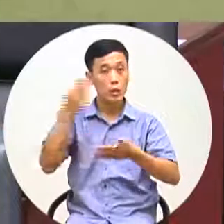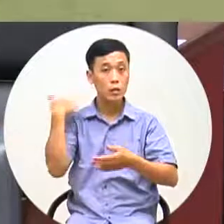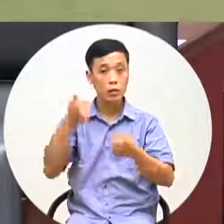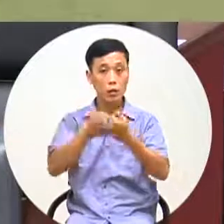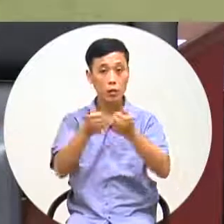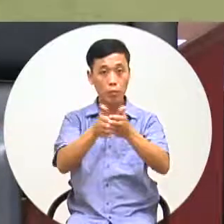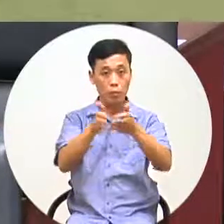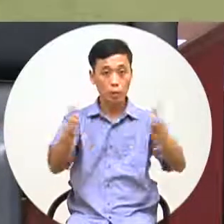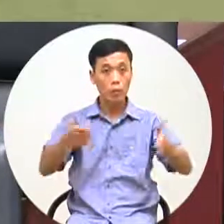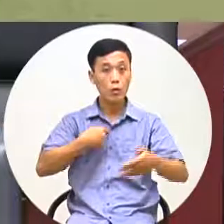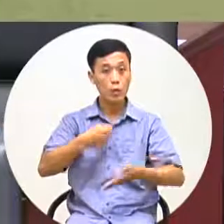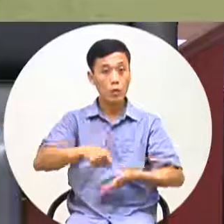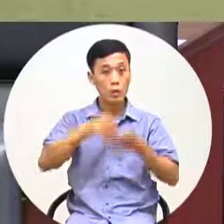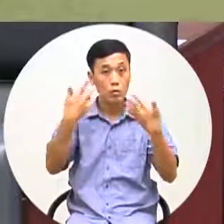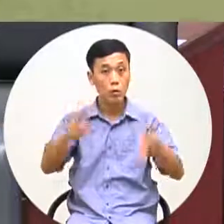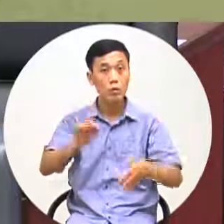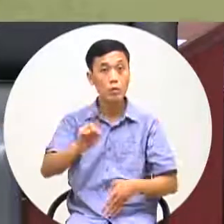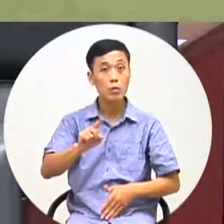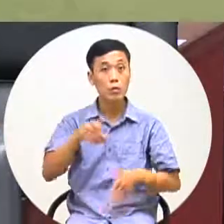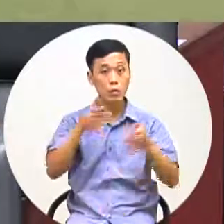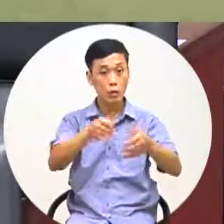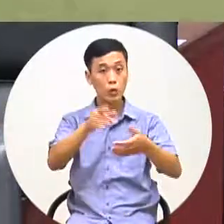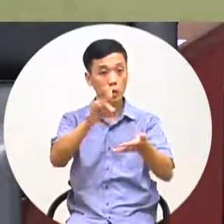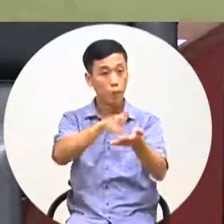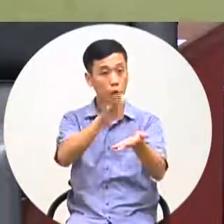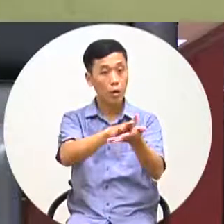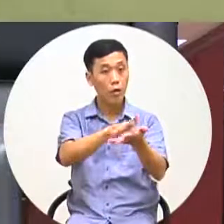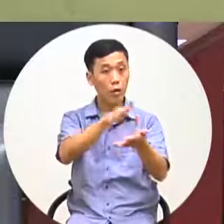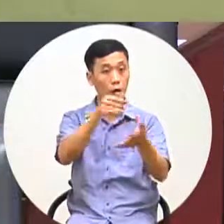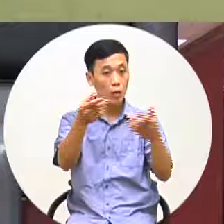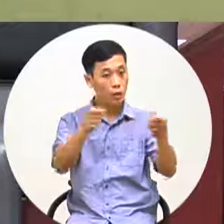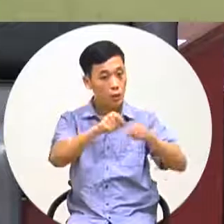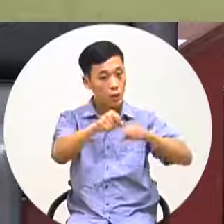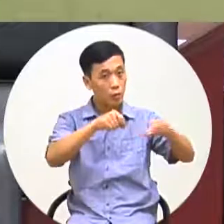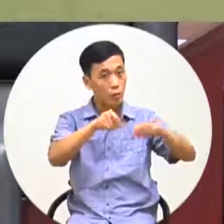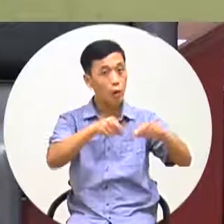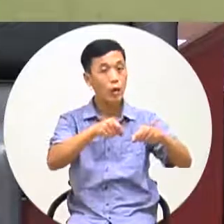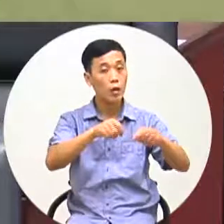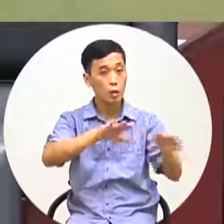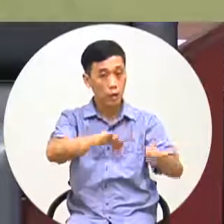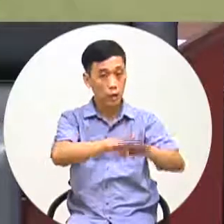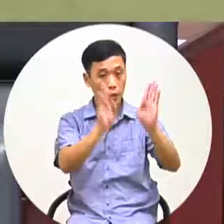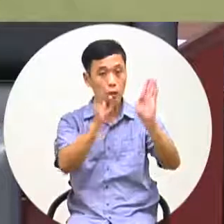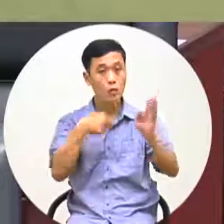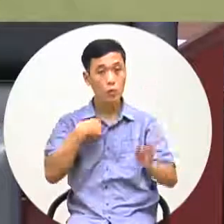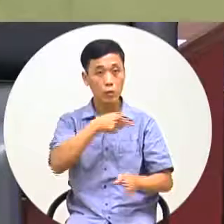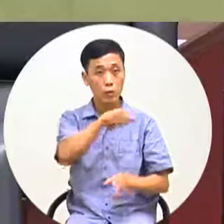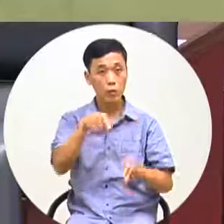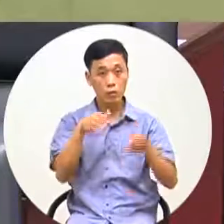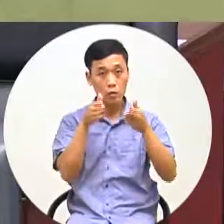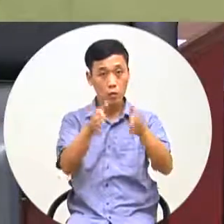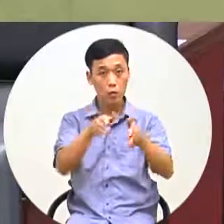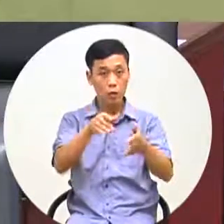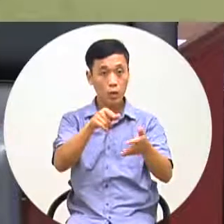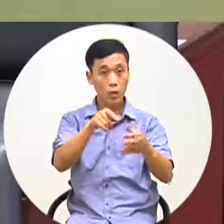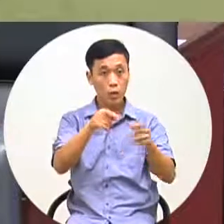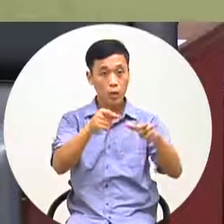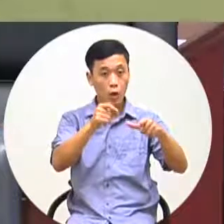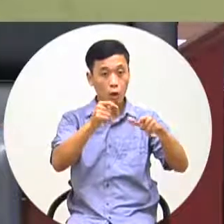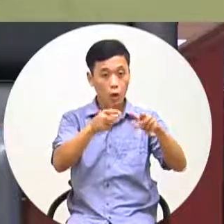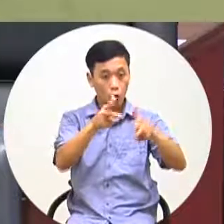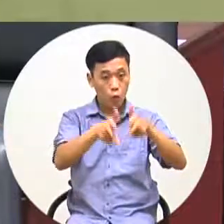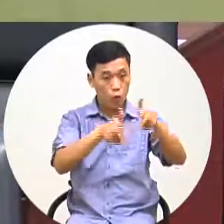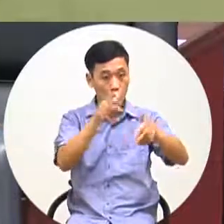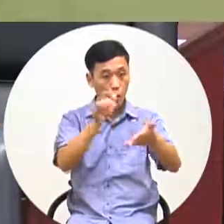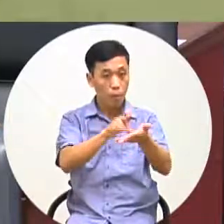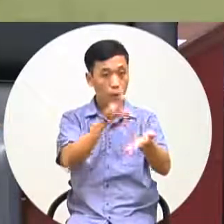从标案开始，然后呢我们怎么样让好的这个标到的厂商可以进来做，然后要求他就说要种好